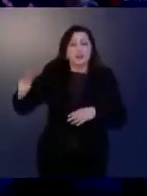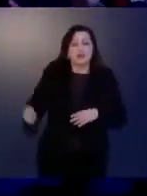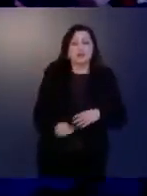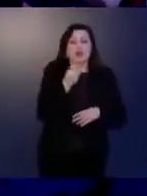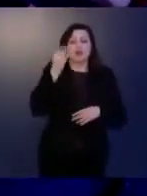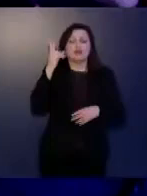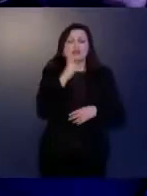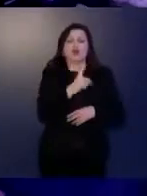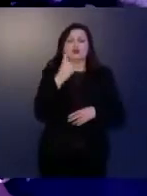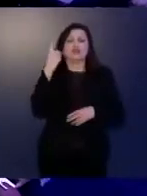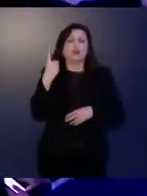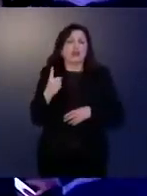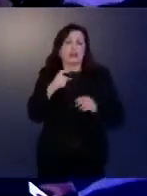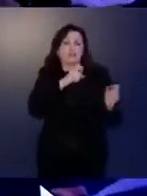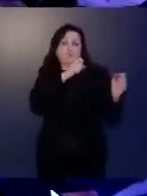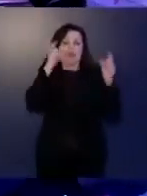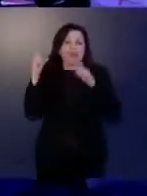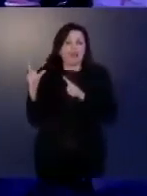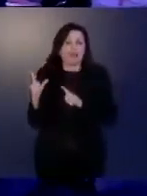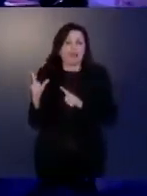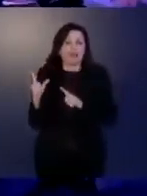Μαΐου.